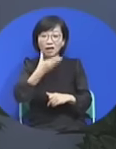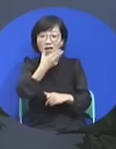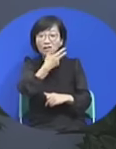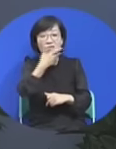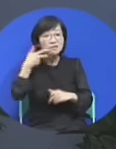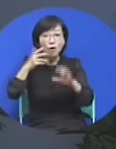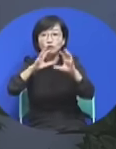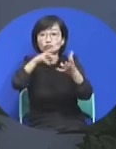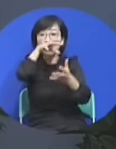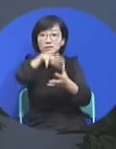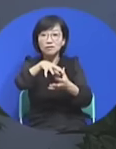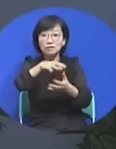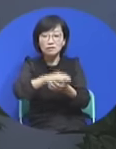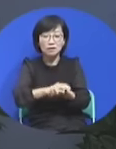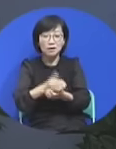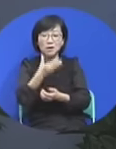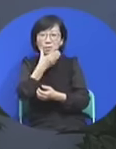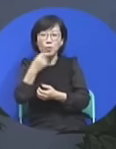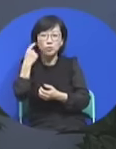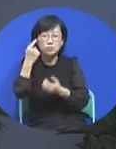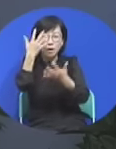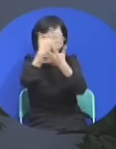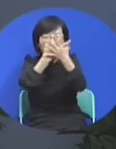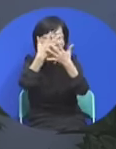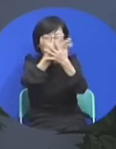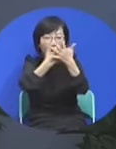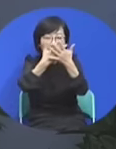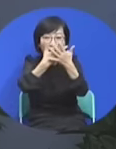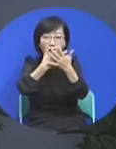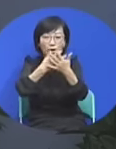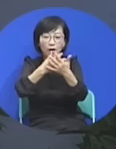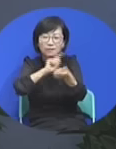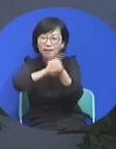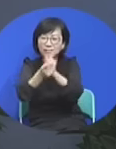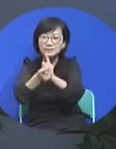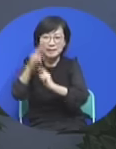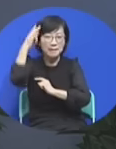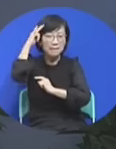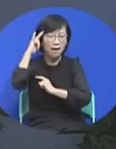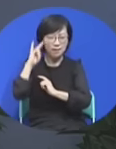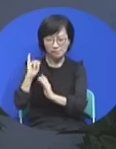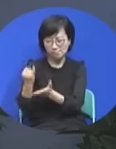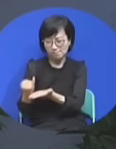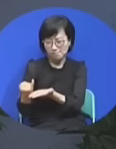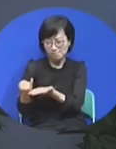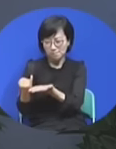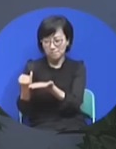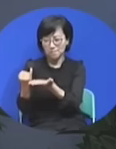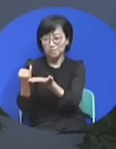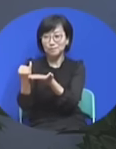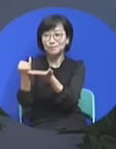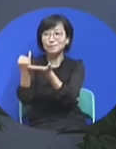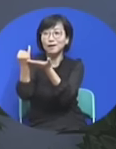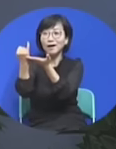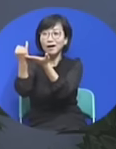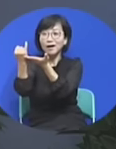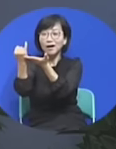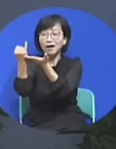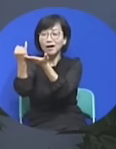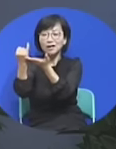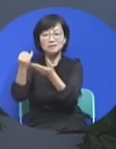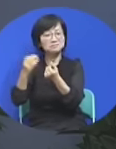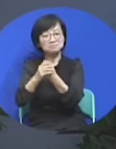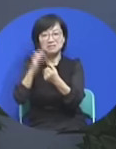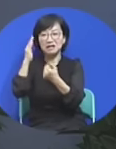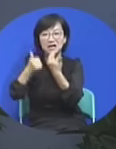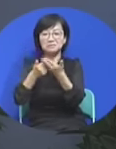버리고 마리아를 높인. But instead, we see England got very diluted the gospel and began to worship Mary instead. 그리고 이 방향을 독일로 틀은